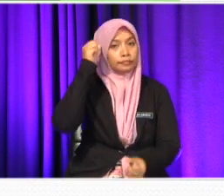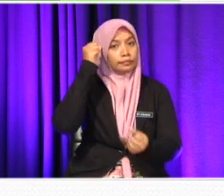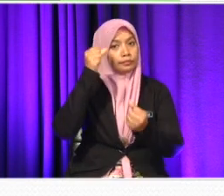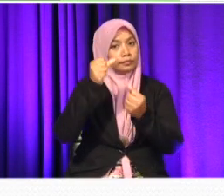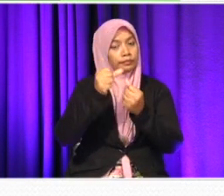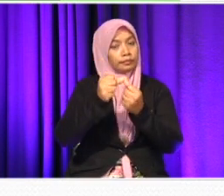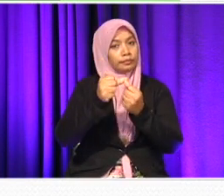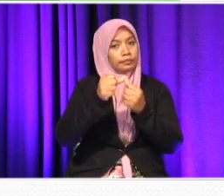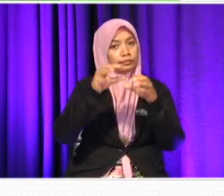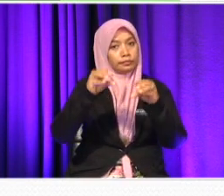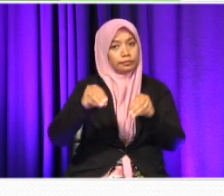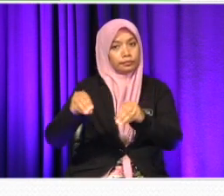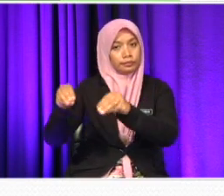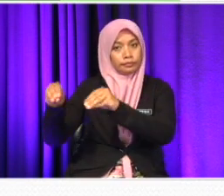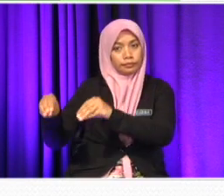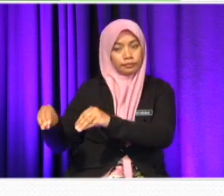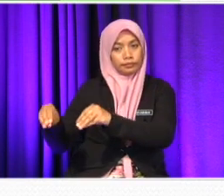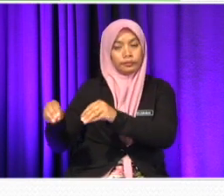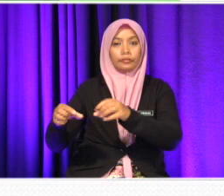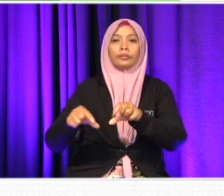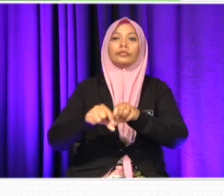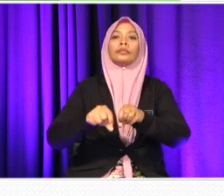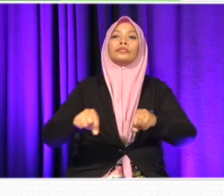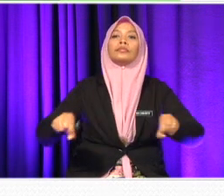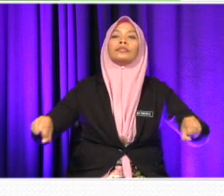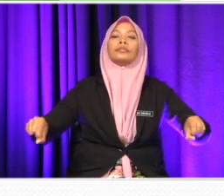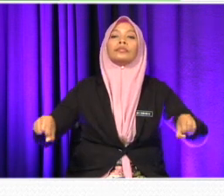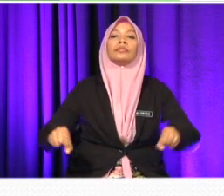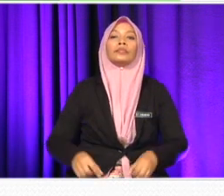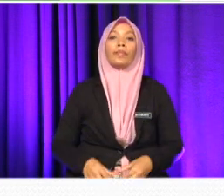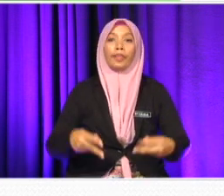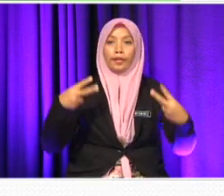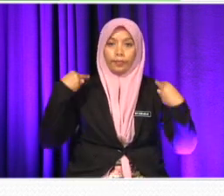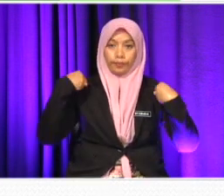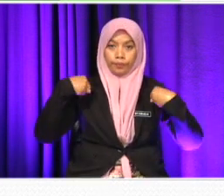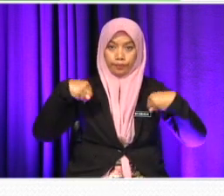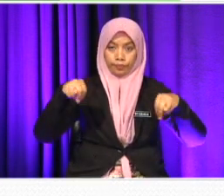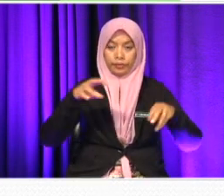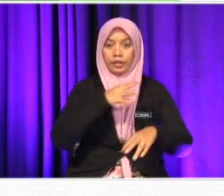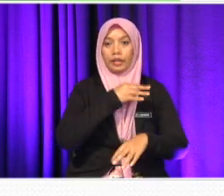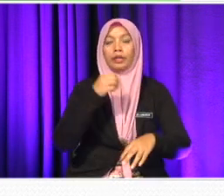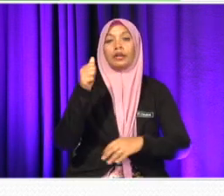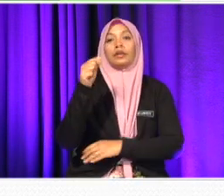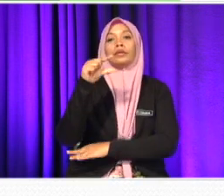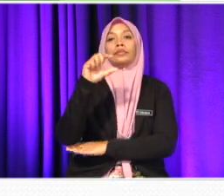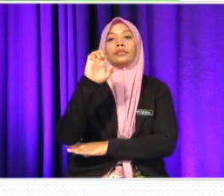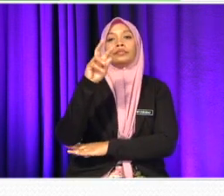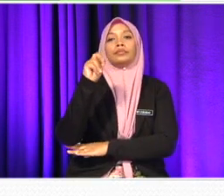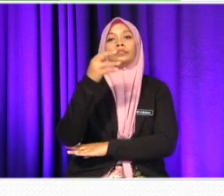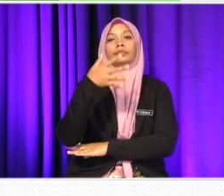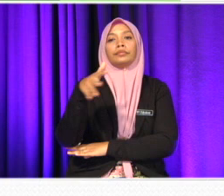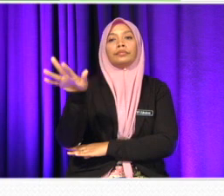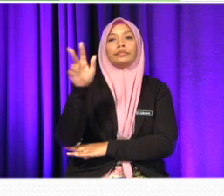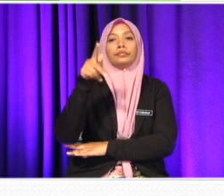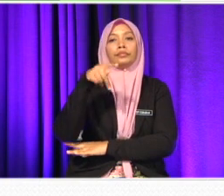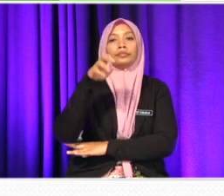pengendaraan yaitu tentang saluran yang adanya formulir daripada penguat kemudian agent pemborong pengunci